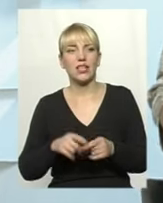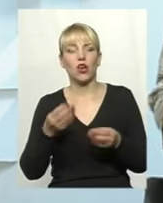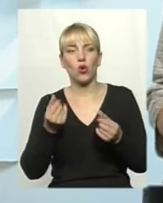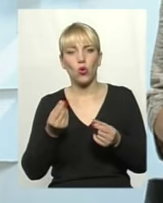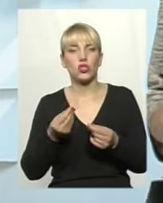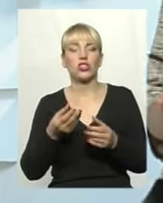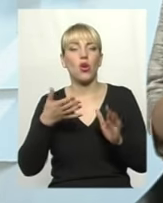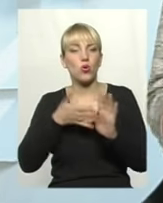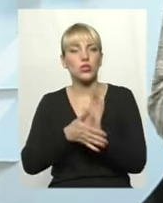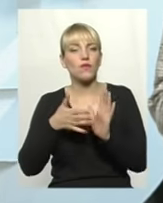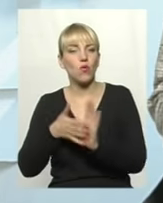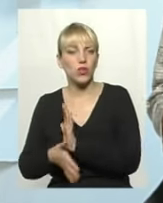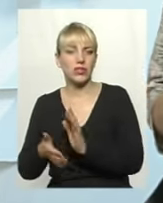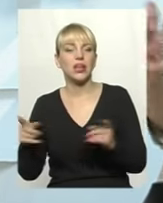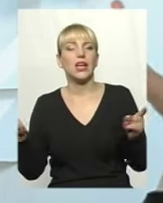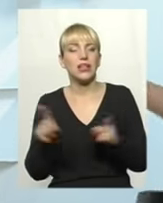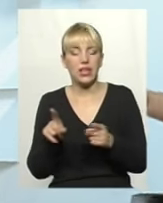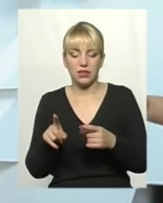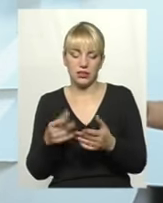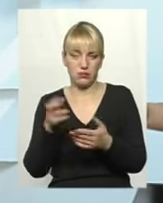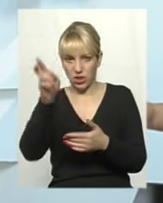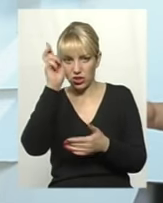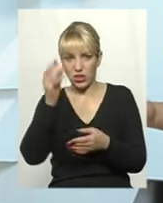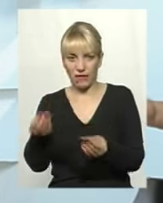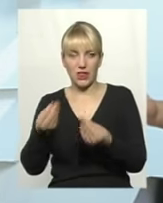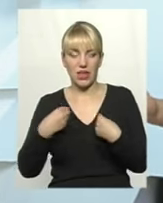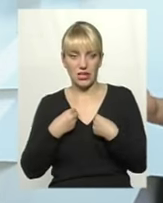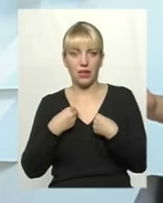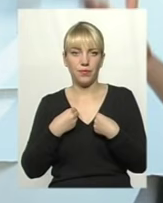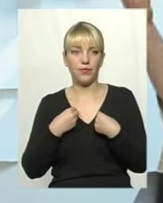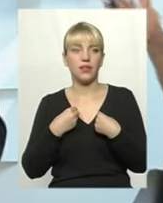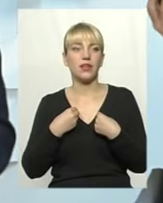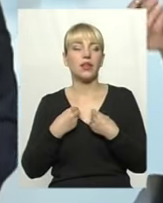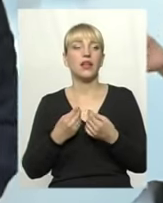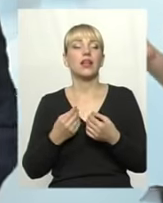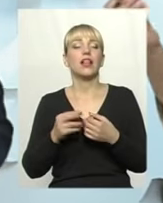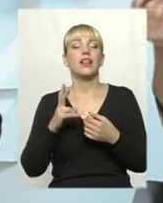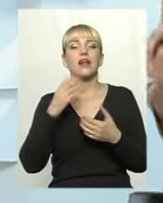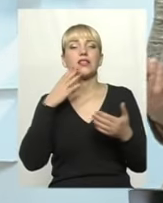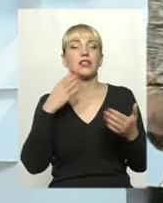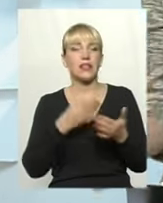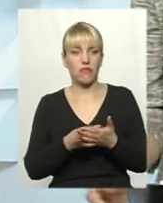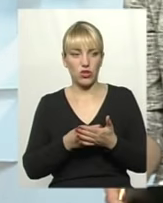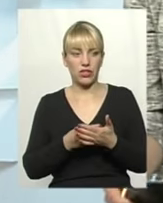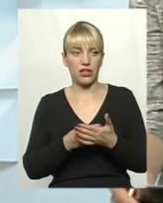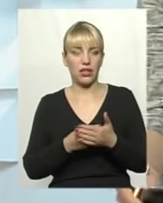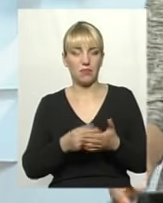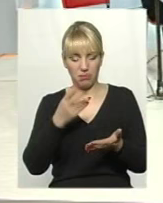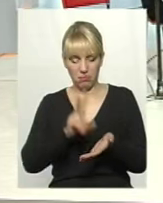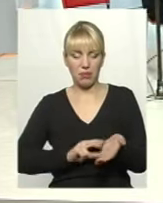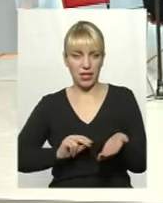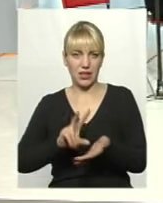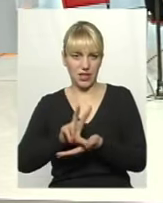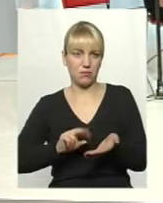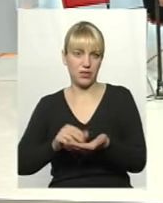кошти, які начебто держава дає? От ви про свої проекти. От на своєму досвіді хотілося б.